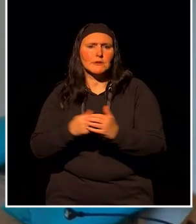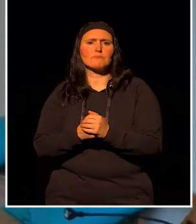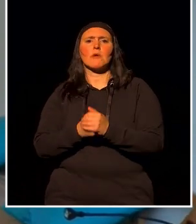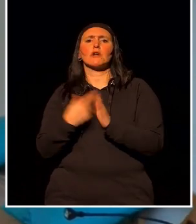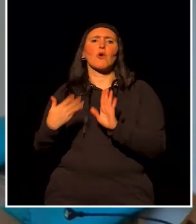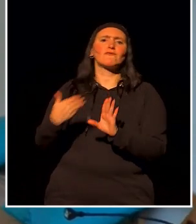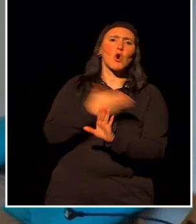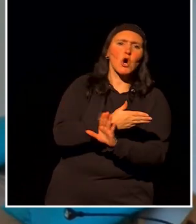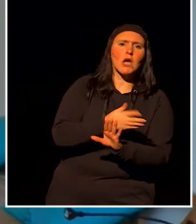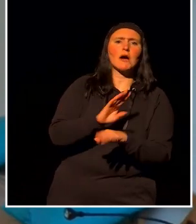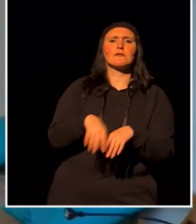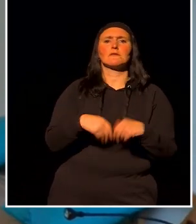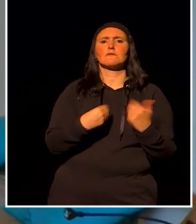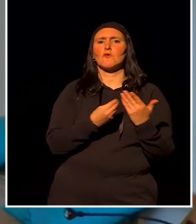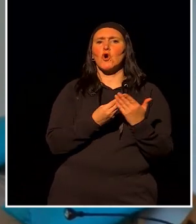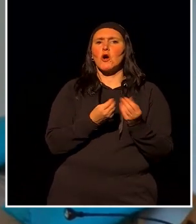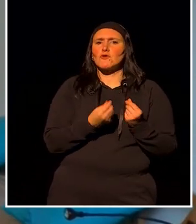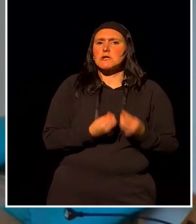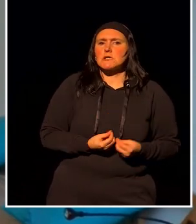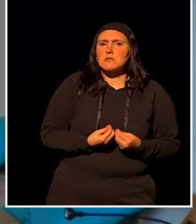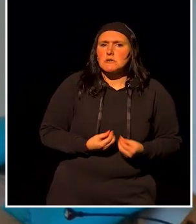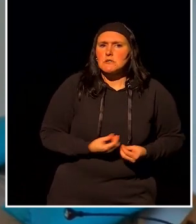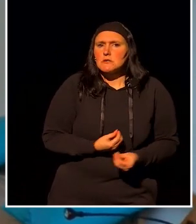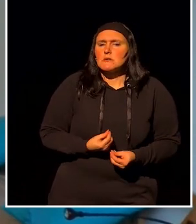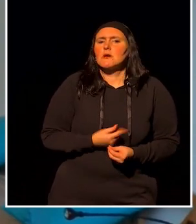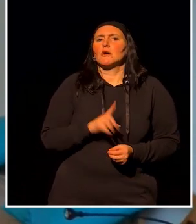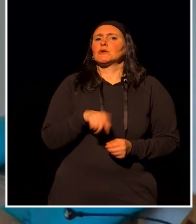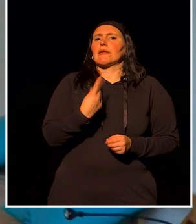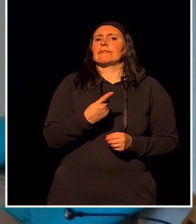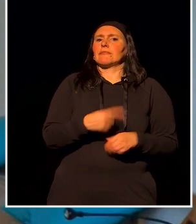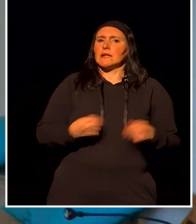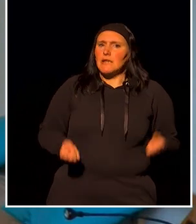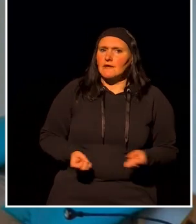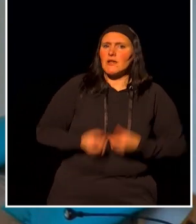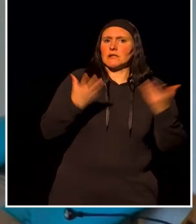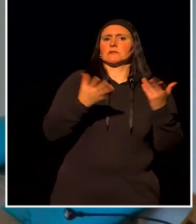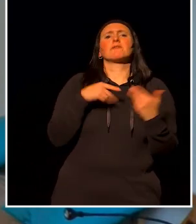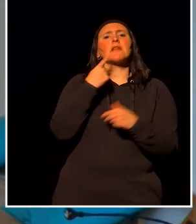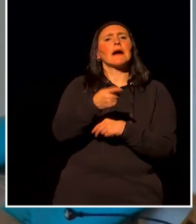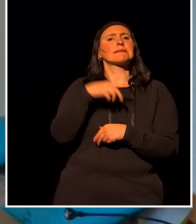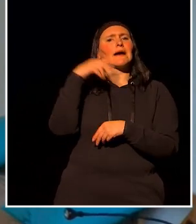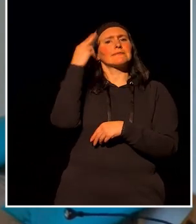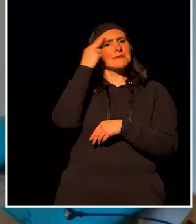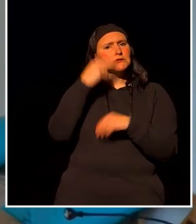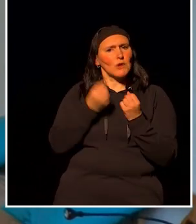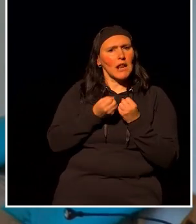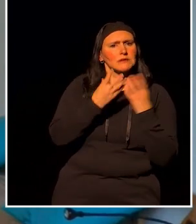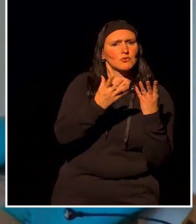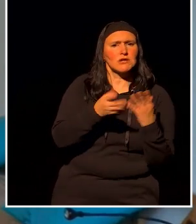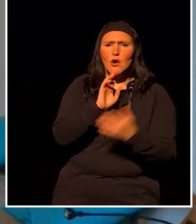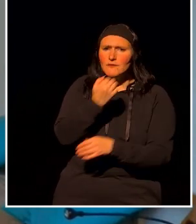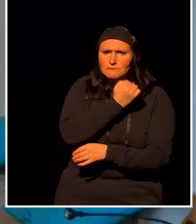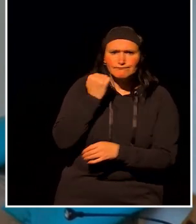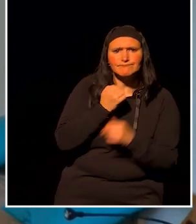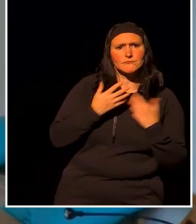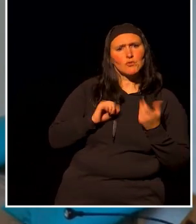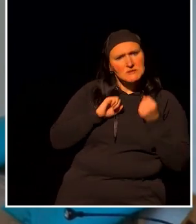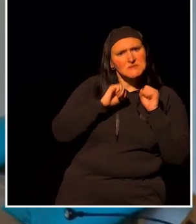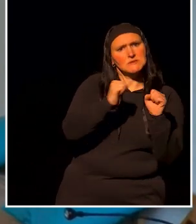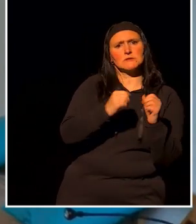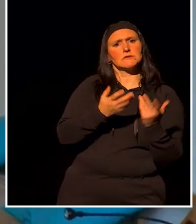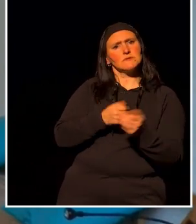dem Affekt, den wir auch mit Nationalismus bezeichnen, auch all das, was damit in Zusammenhang kommt, eben zu